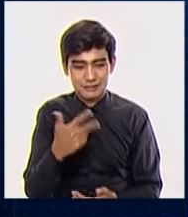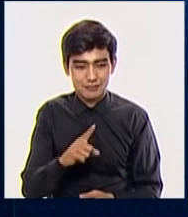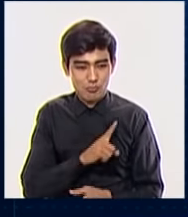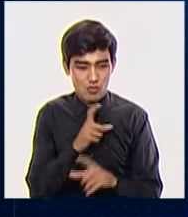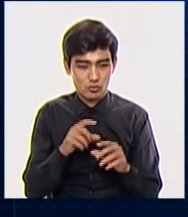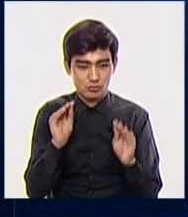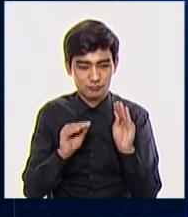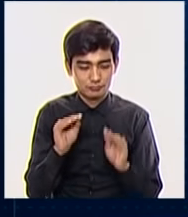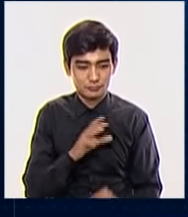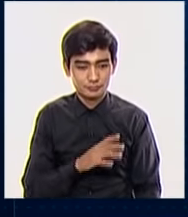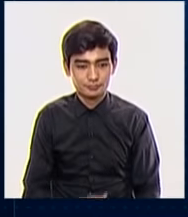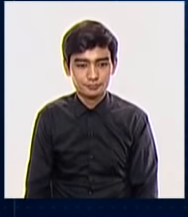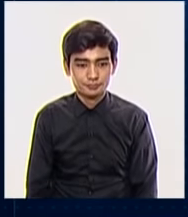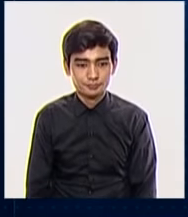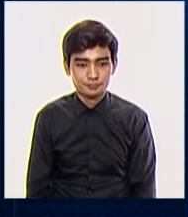мастеров.